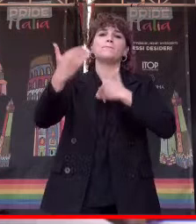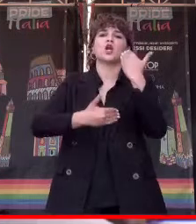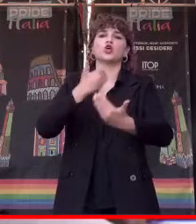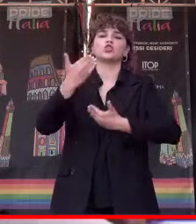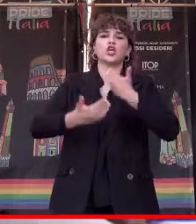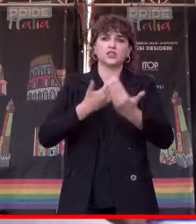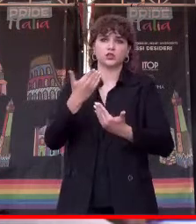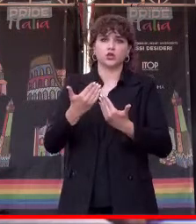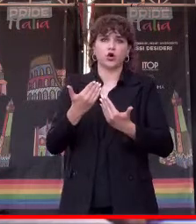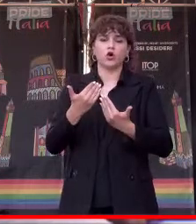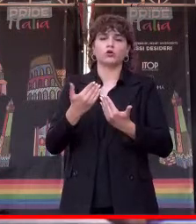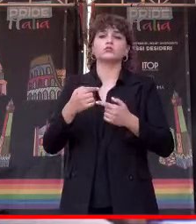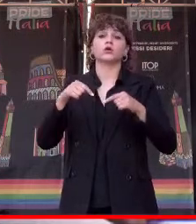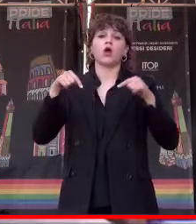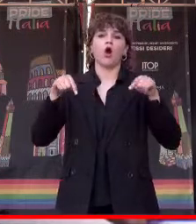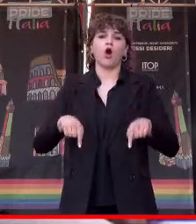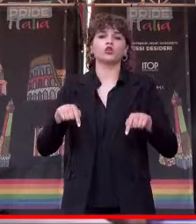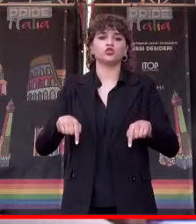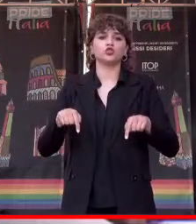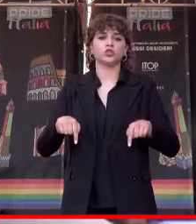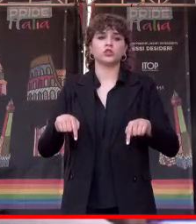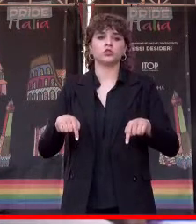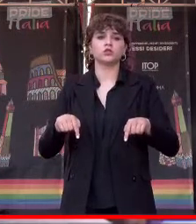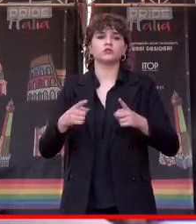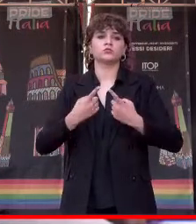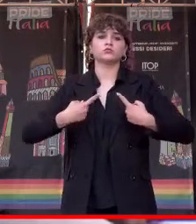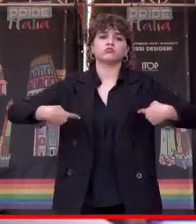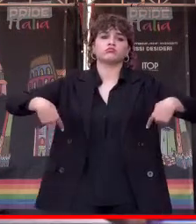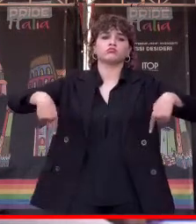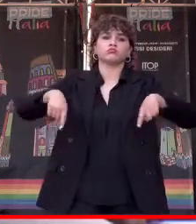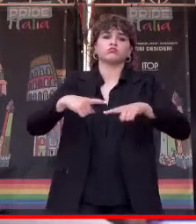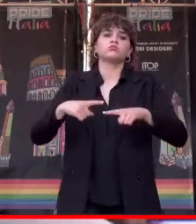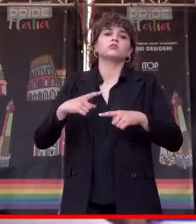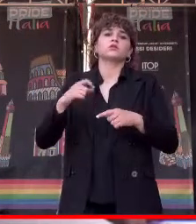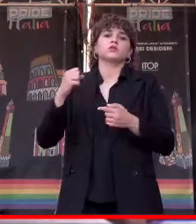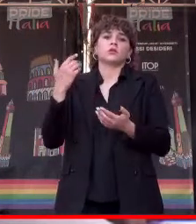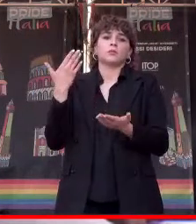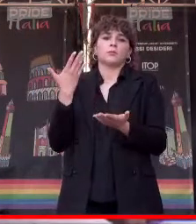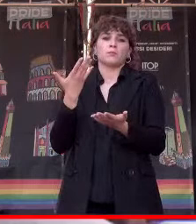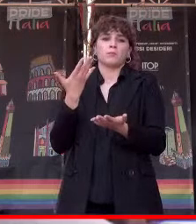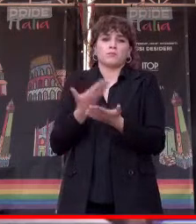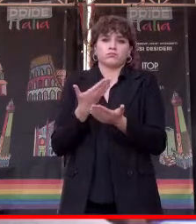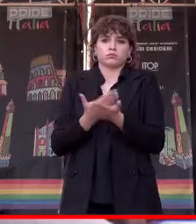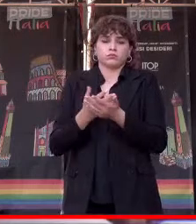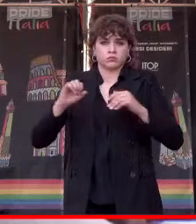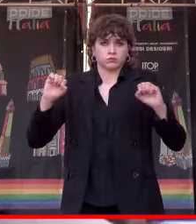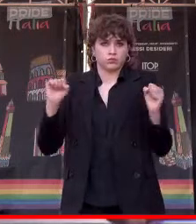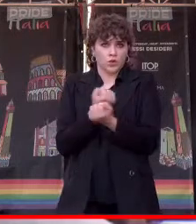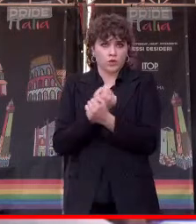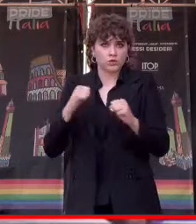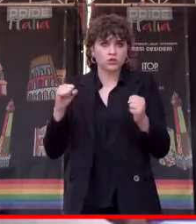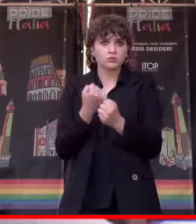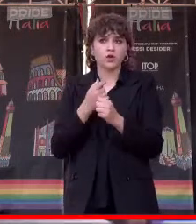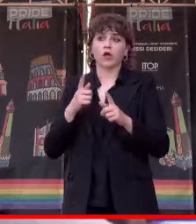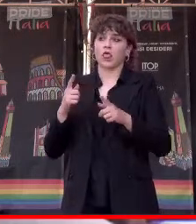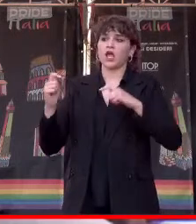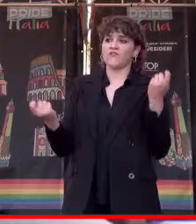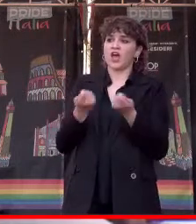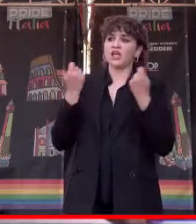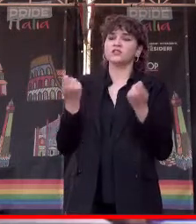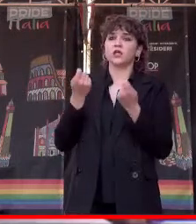più permetterci, soprattutto quando si parla di interventi di questa portata anche culturale, oltre che di